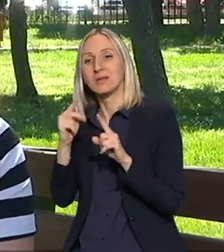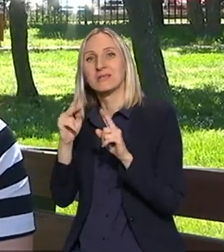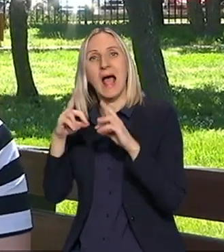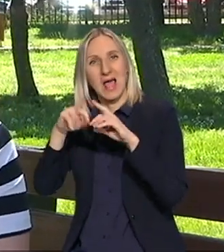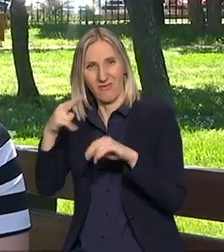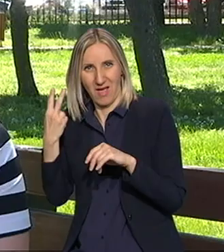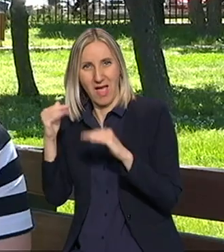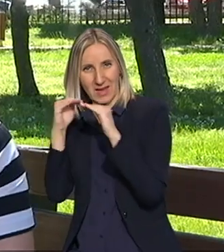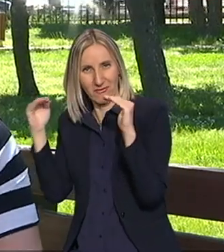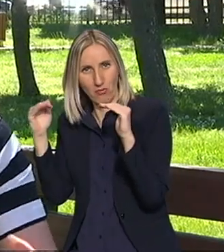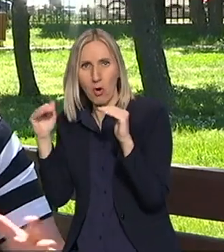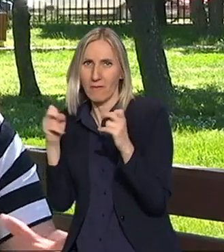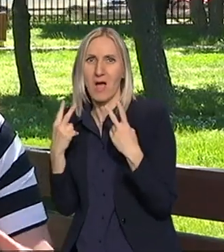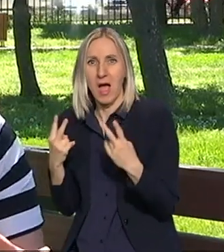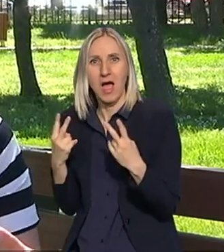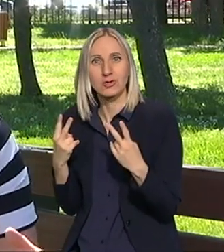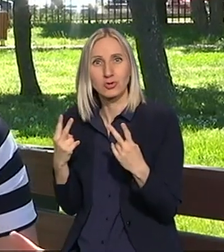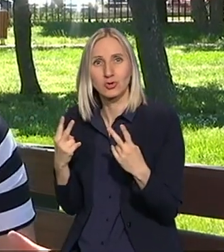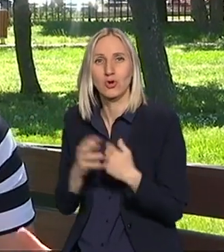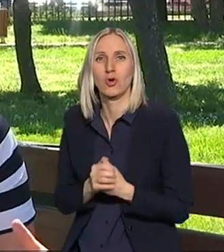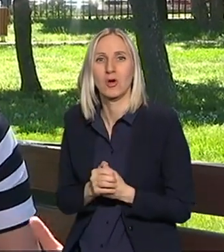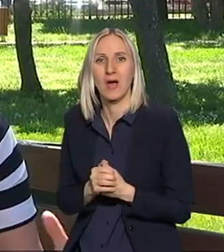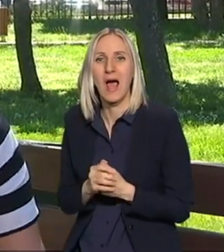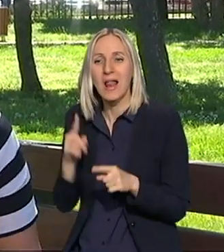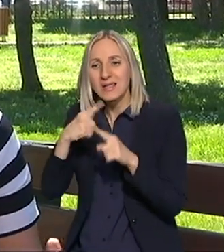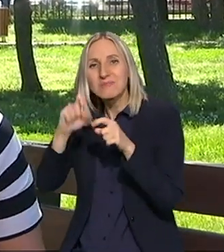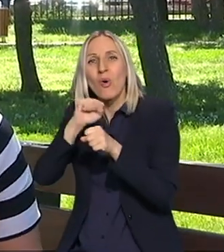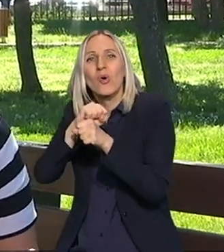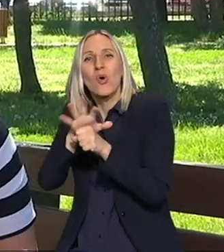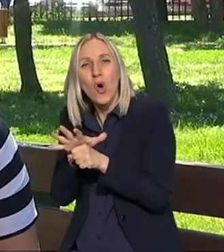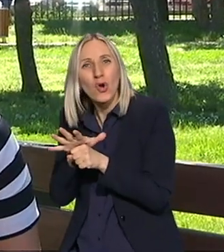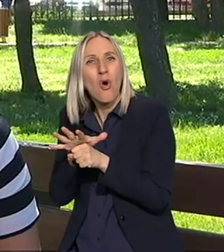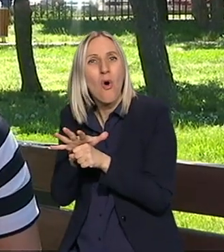je bitno, ama kao pandemija nije baš